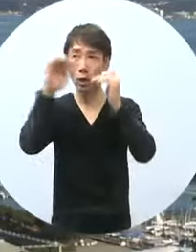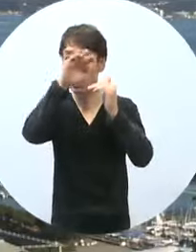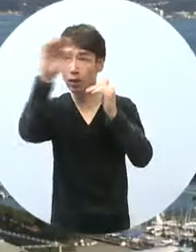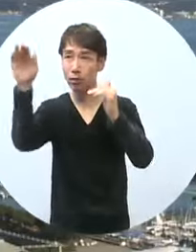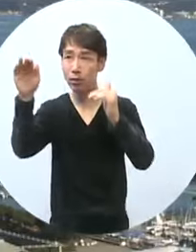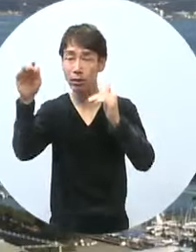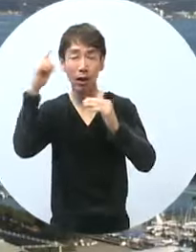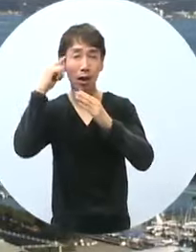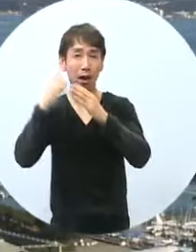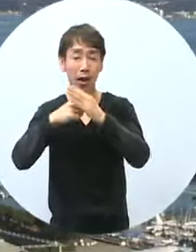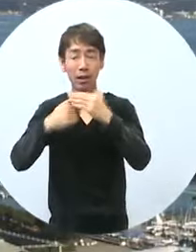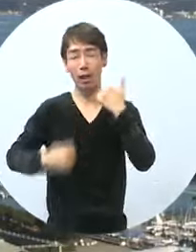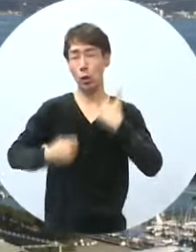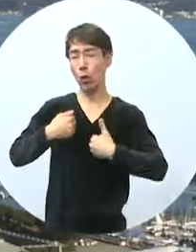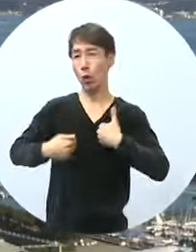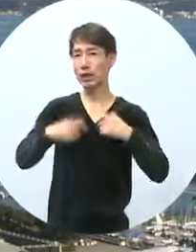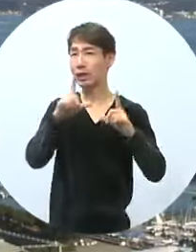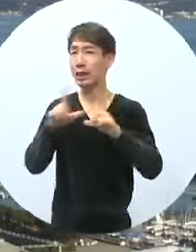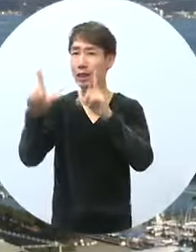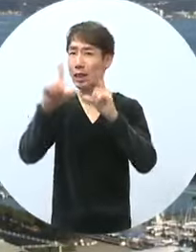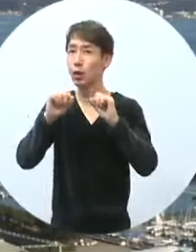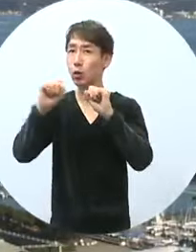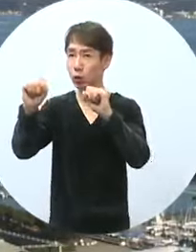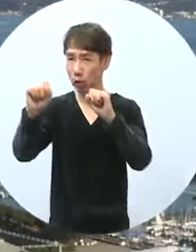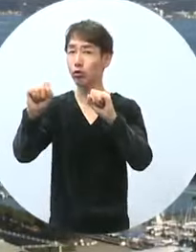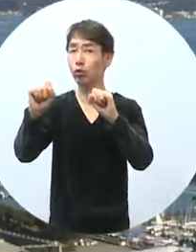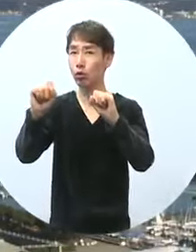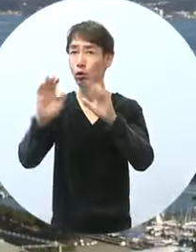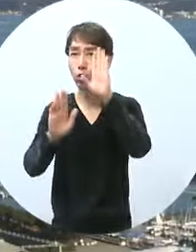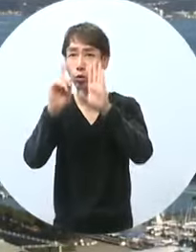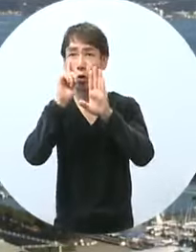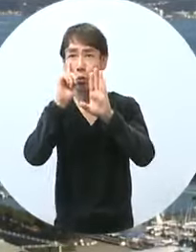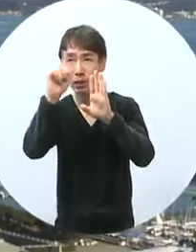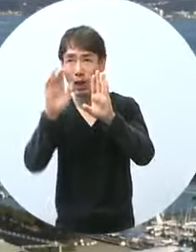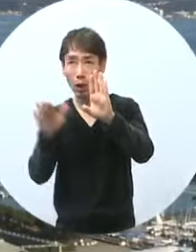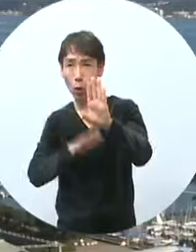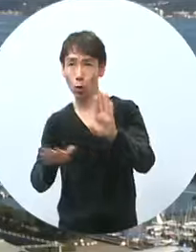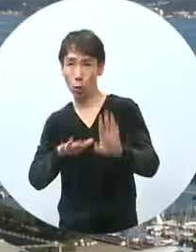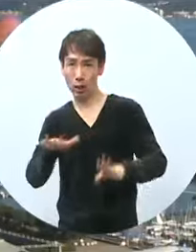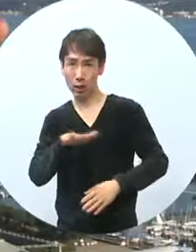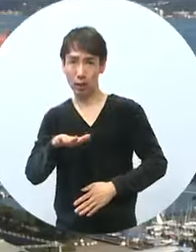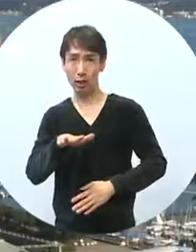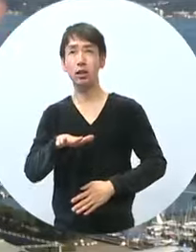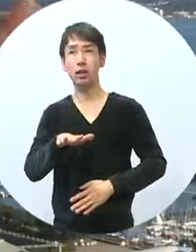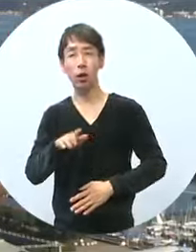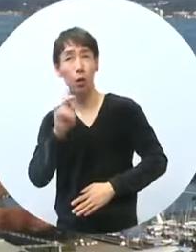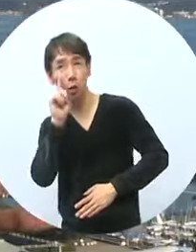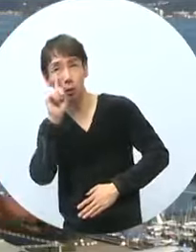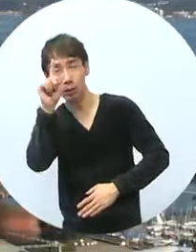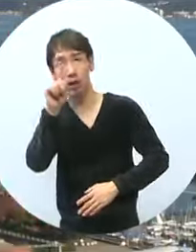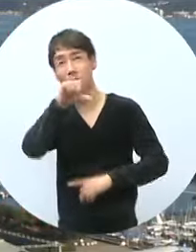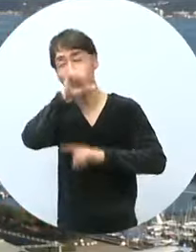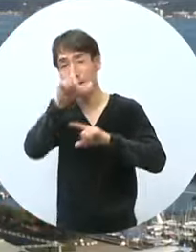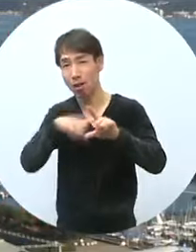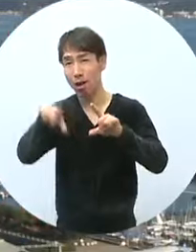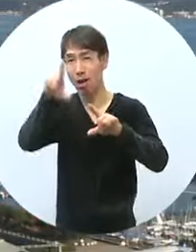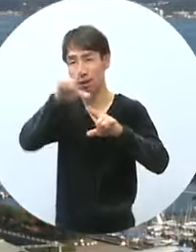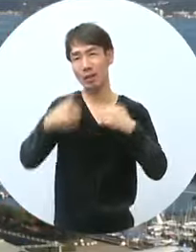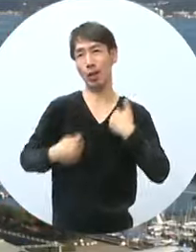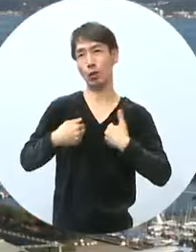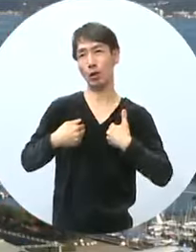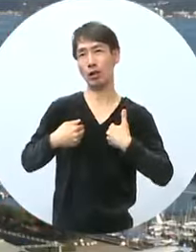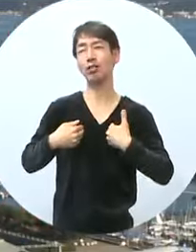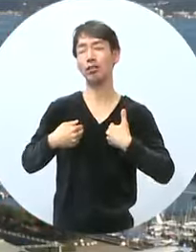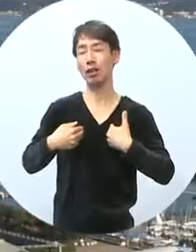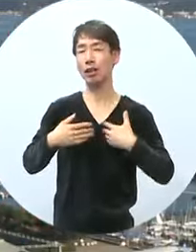て、皆さんが楽しんでいる、そういう楽しんでいる大人を背中を見ているので、子どもたちがまたさらに楽しくんでいるというね、なんかすごくなん